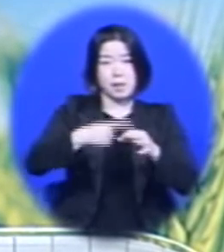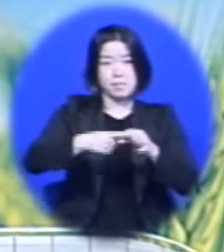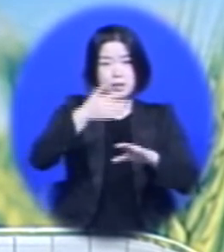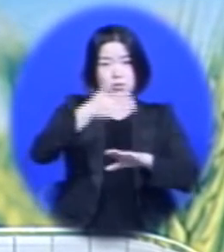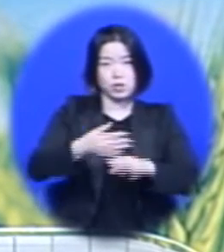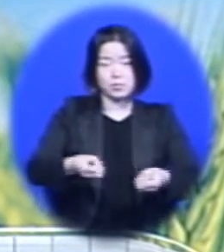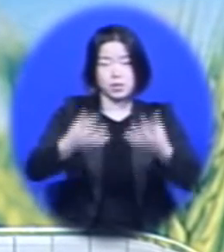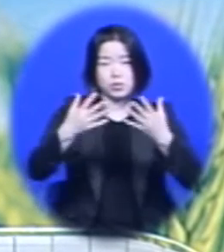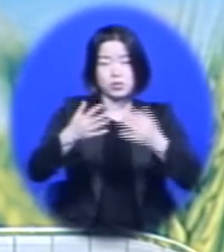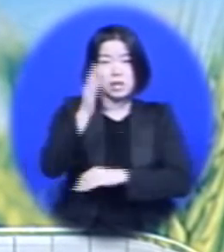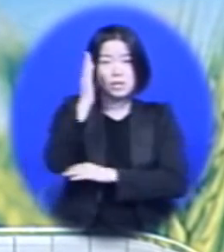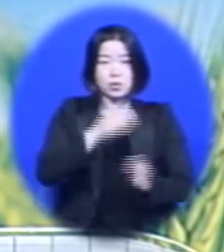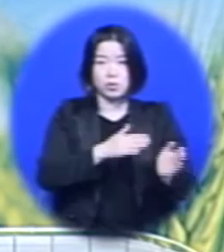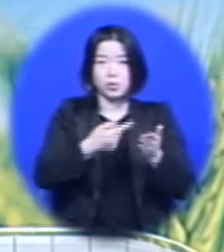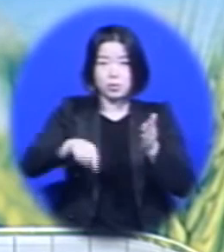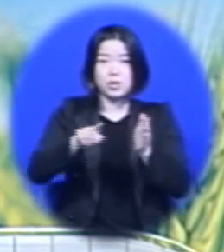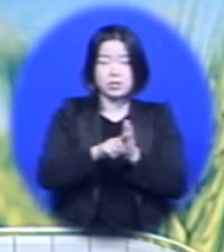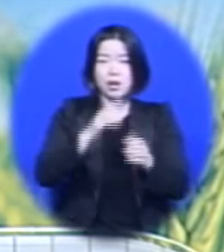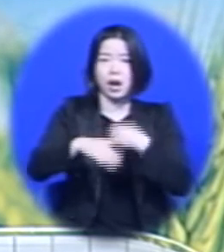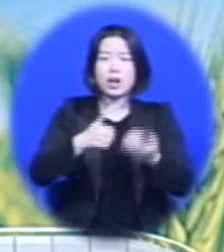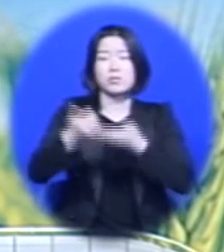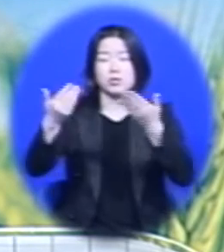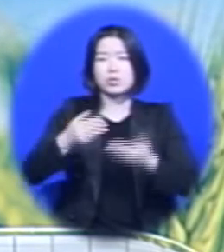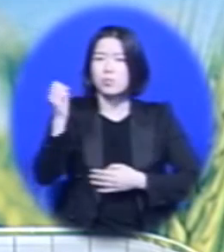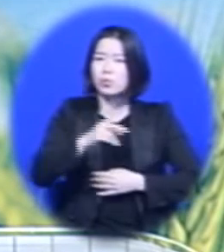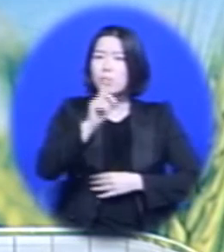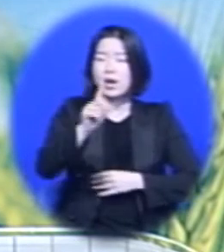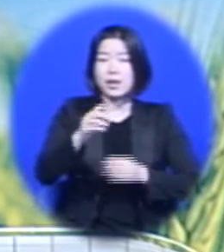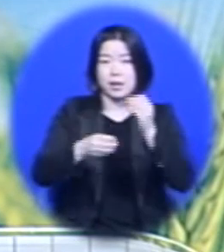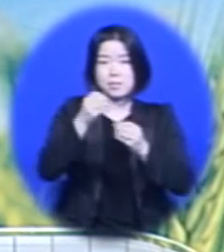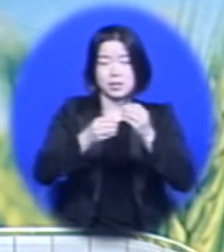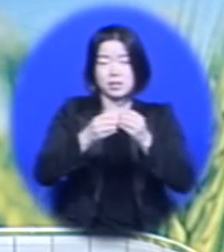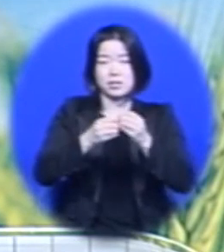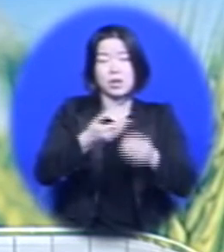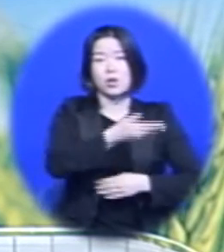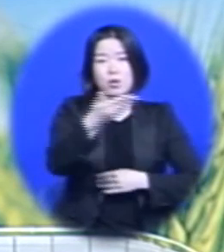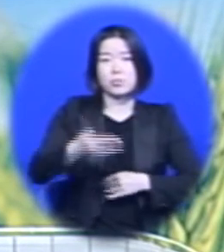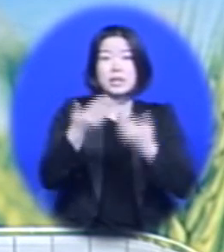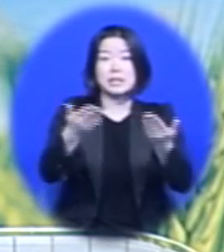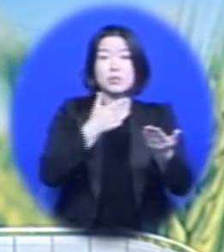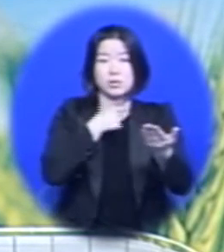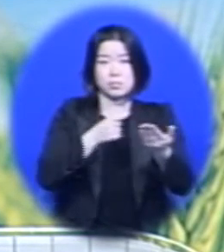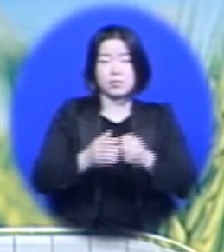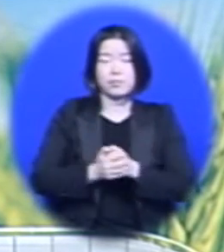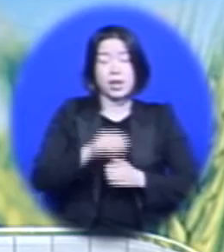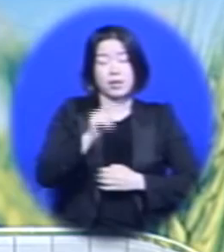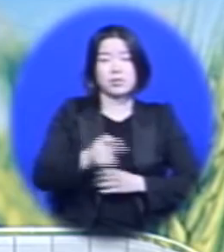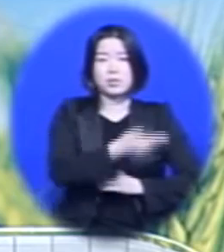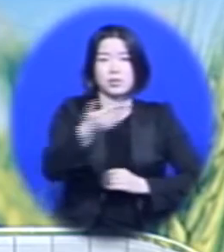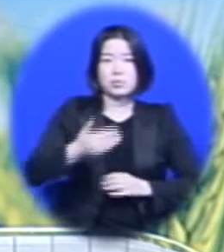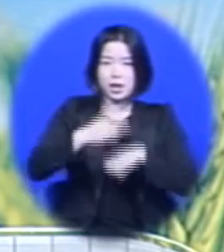맥주감사주일 설교를 위하여 하나님께서 주신 또 하나의 메시지를 여러분에게 드리고 싶습니다. 그것은